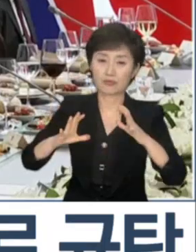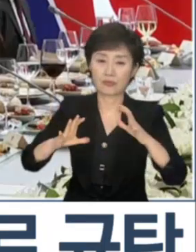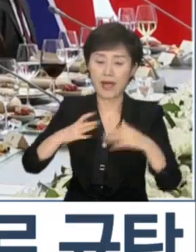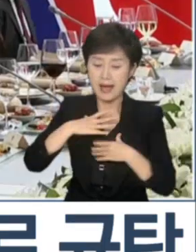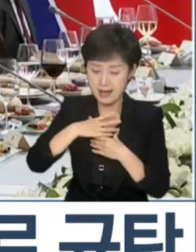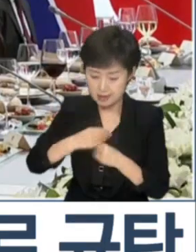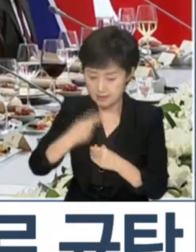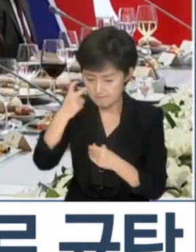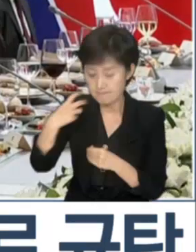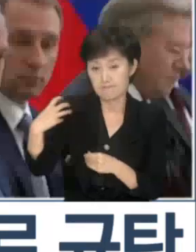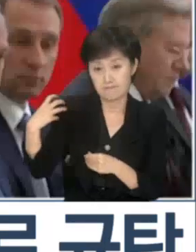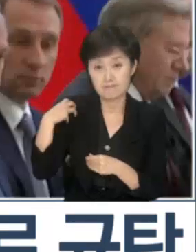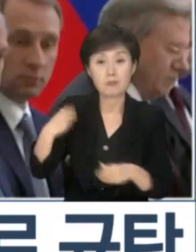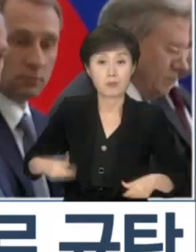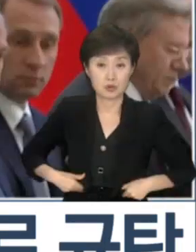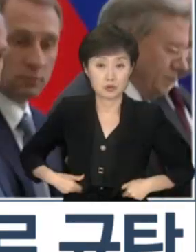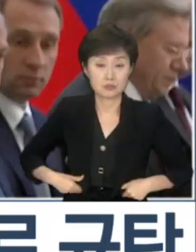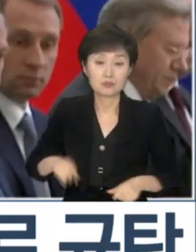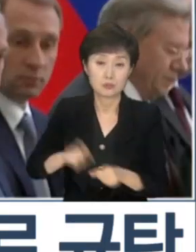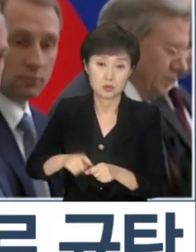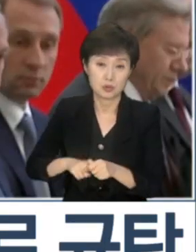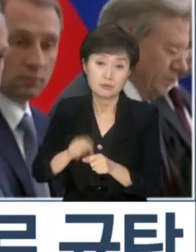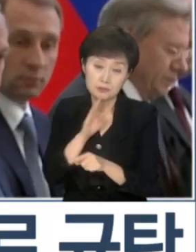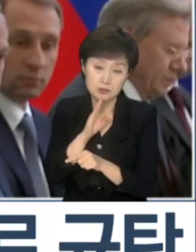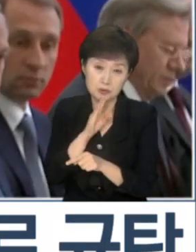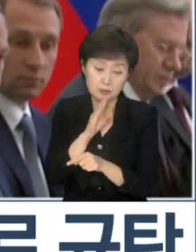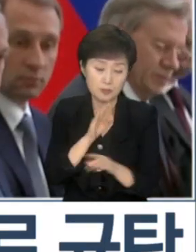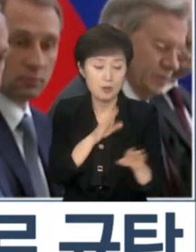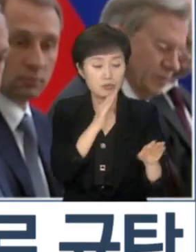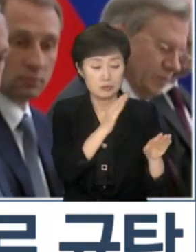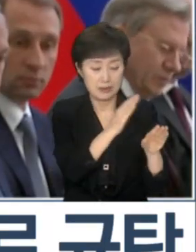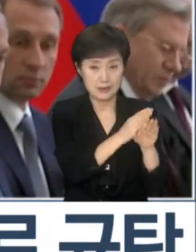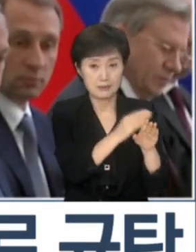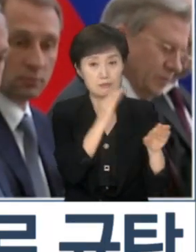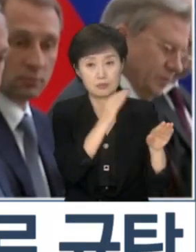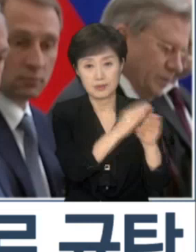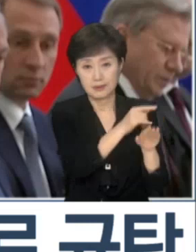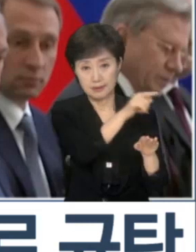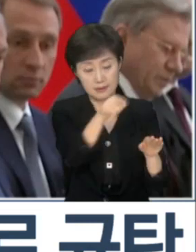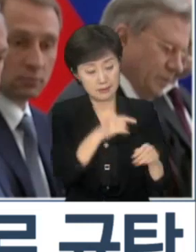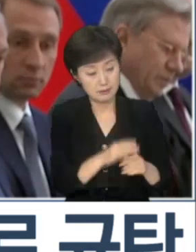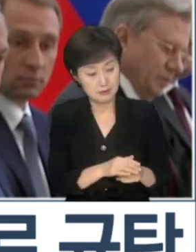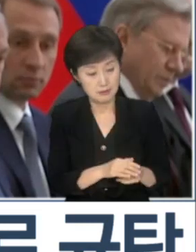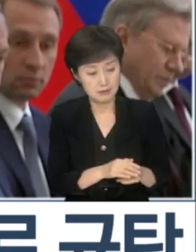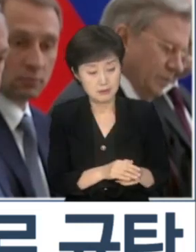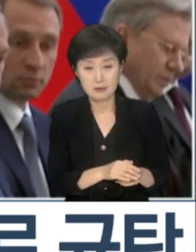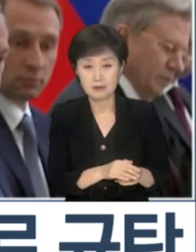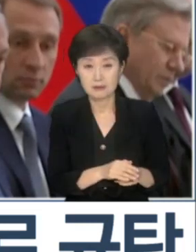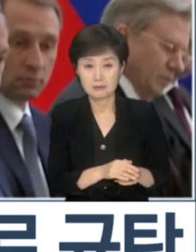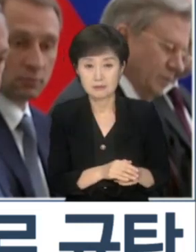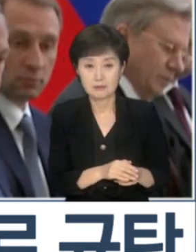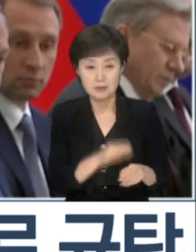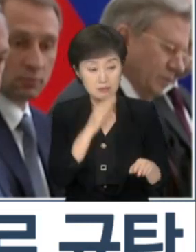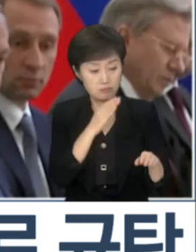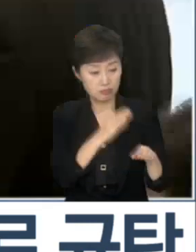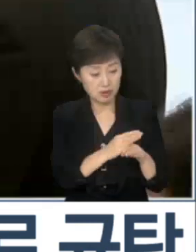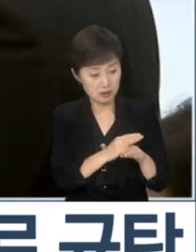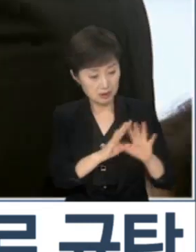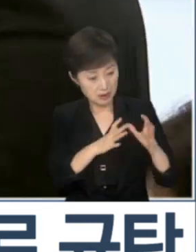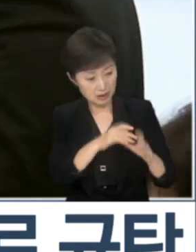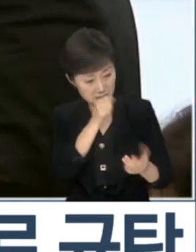안전을 지키기 위한 것 아니겠습니까 지금 북한이 뭐 지금 정상적인 정보다